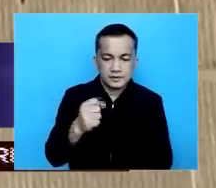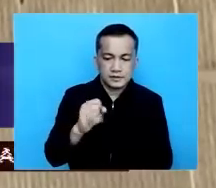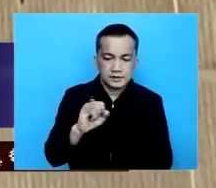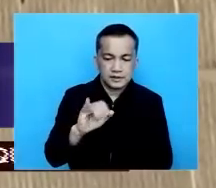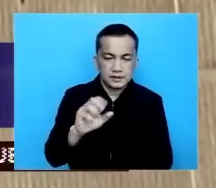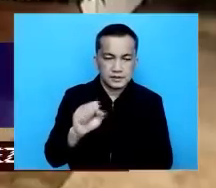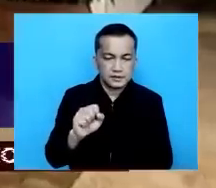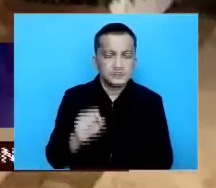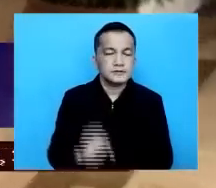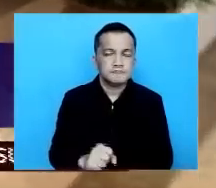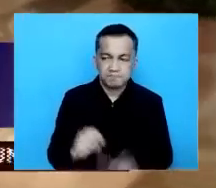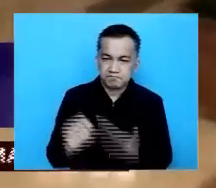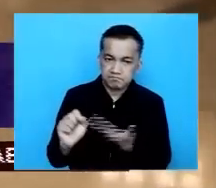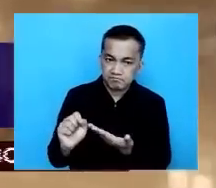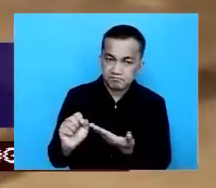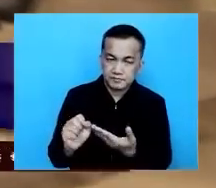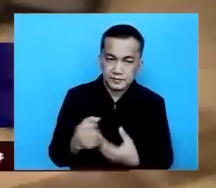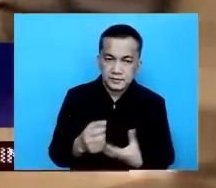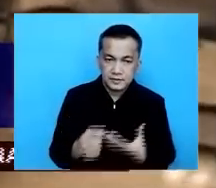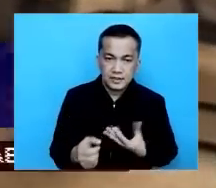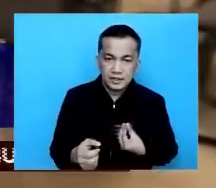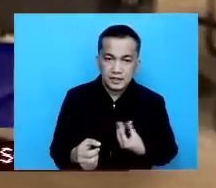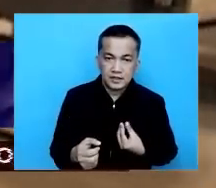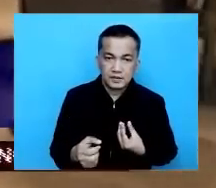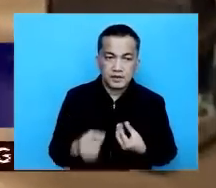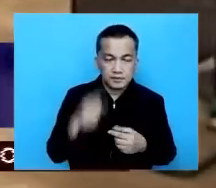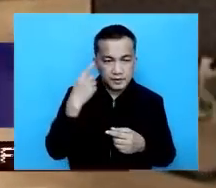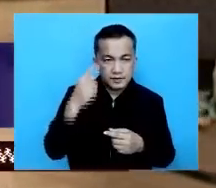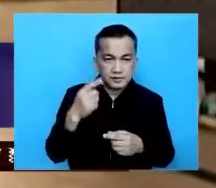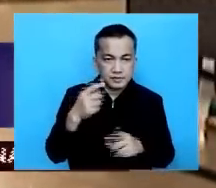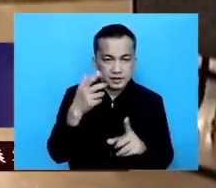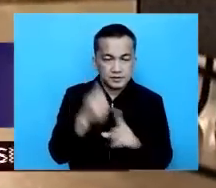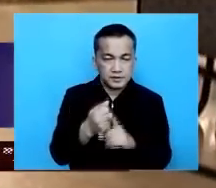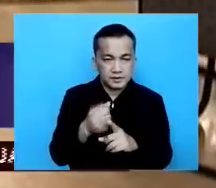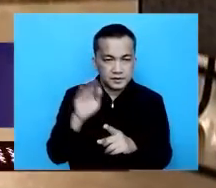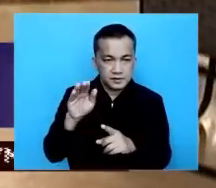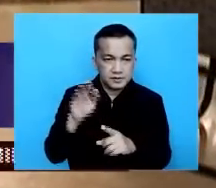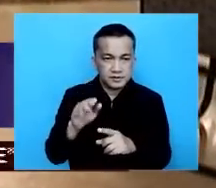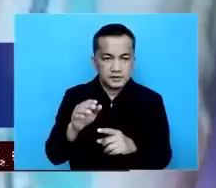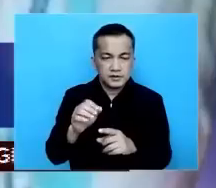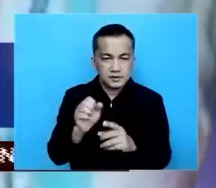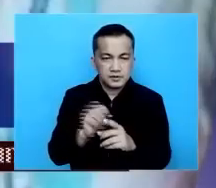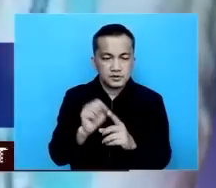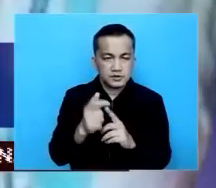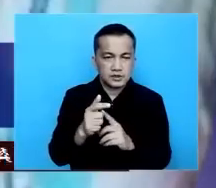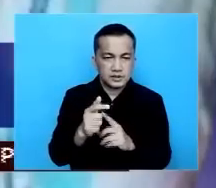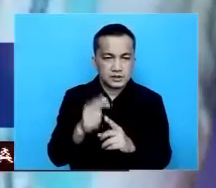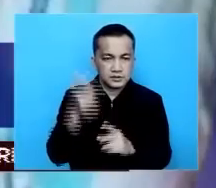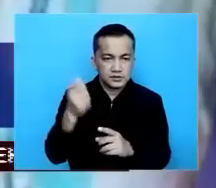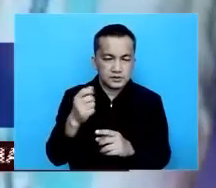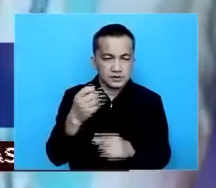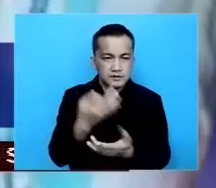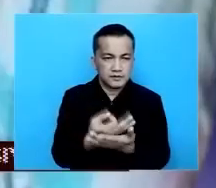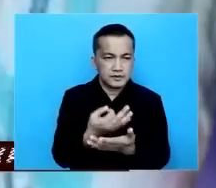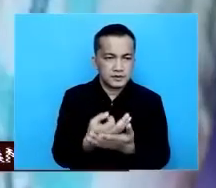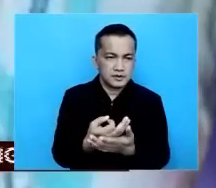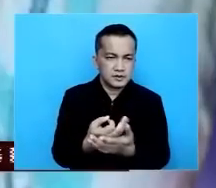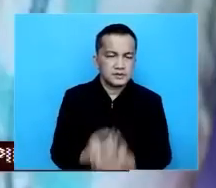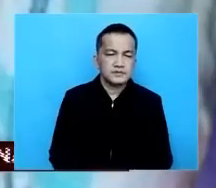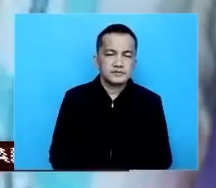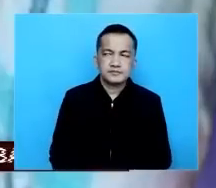o GSIS nangangamba para sa epekto ng panukala sa Social Insurance Fund. Ang epekto po nito